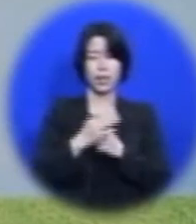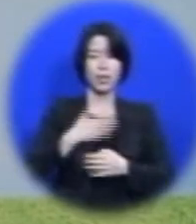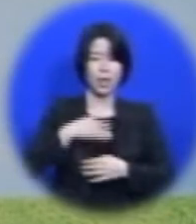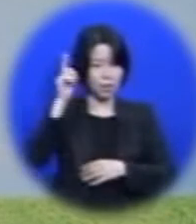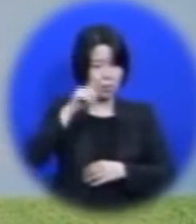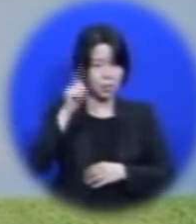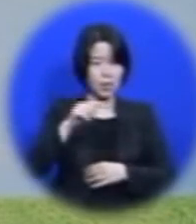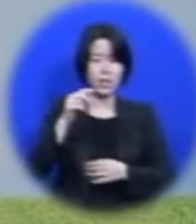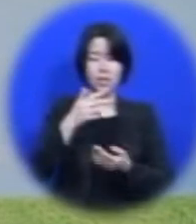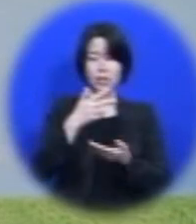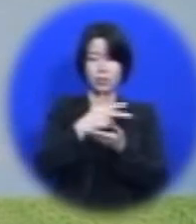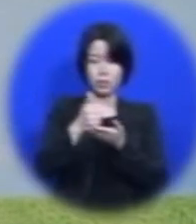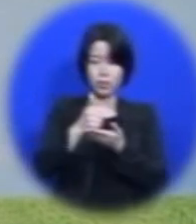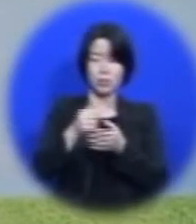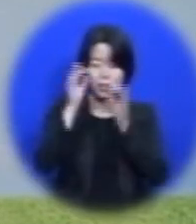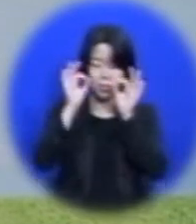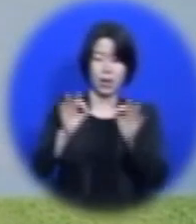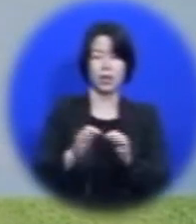그 주님을 보는데